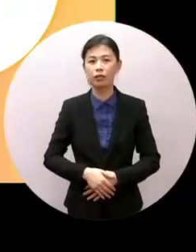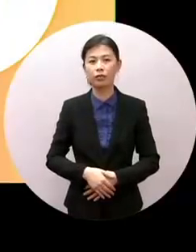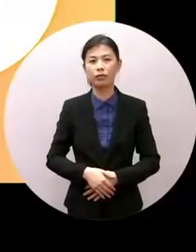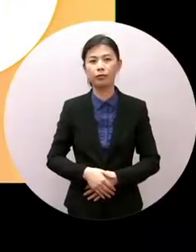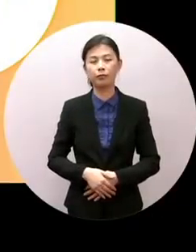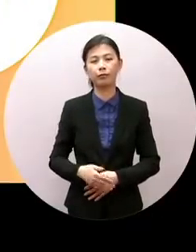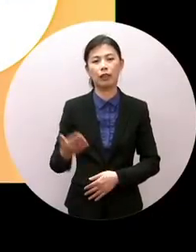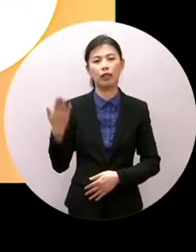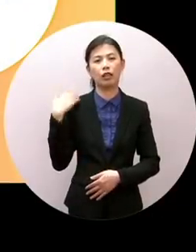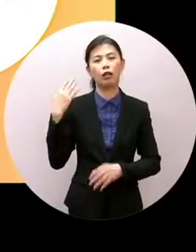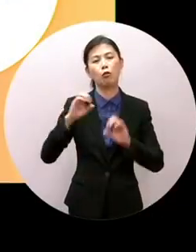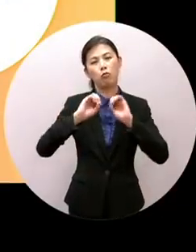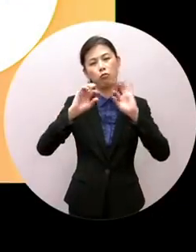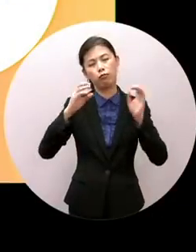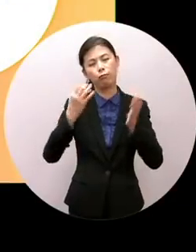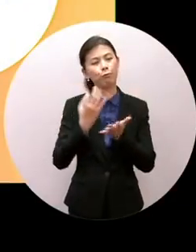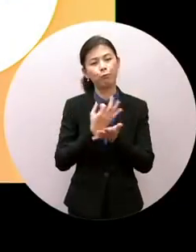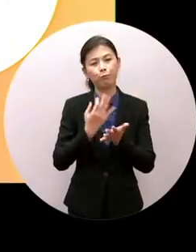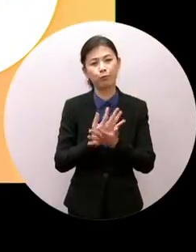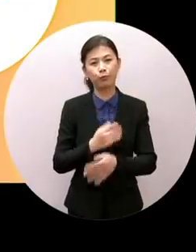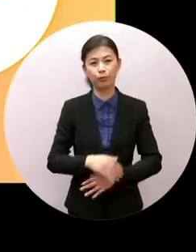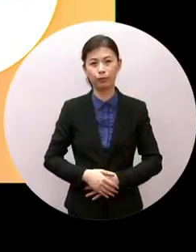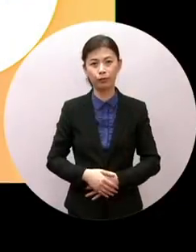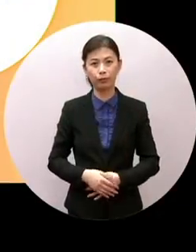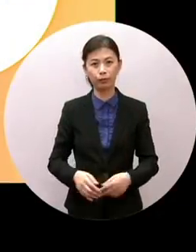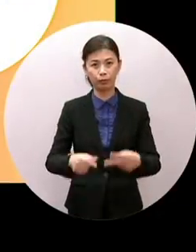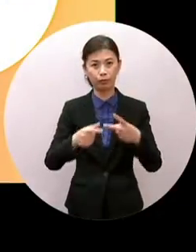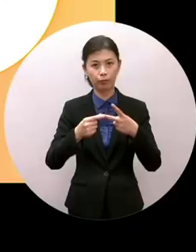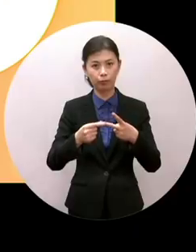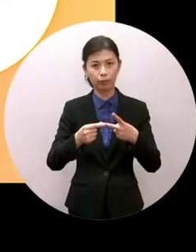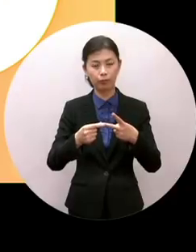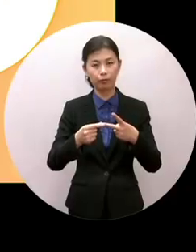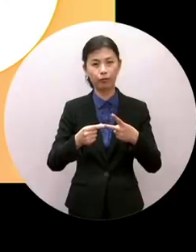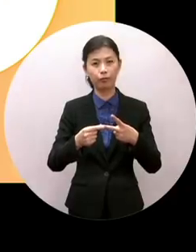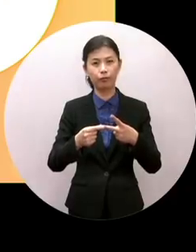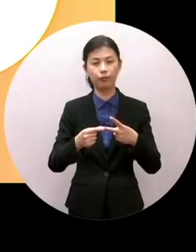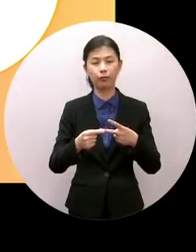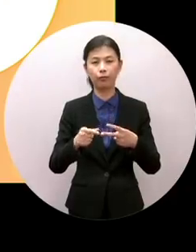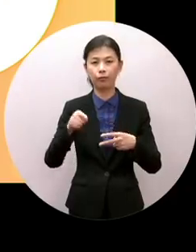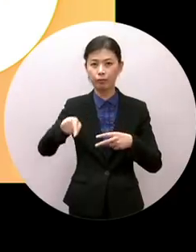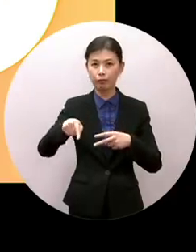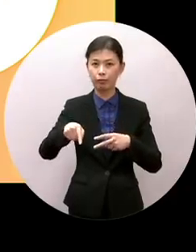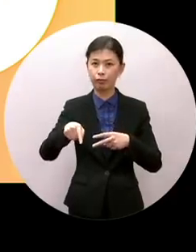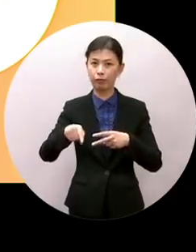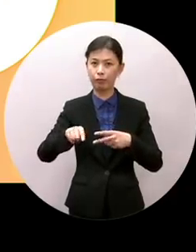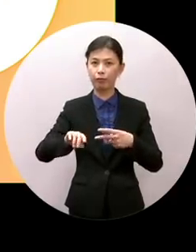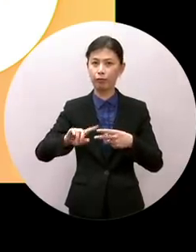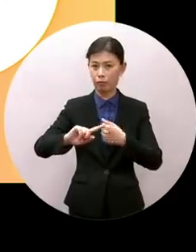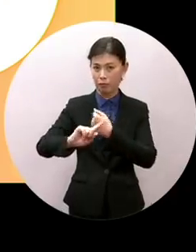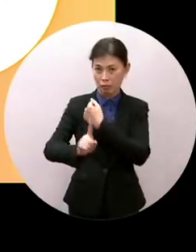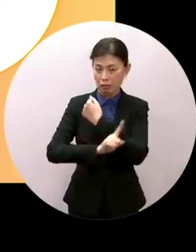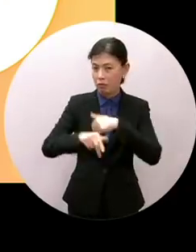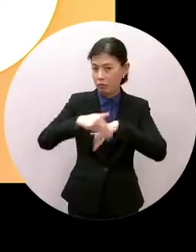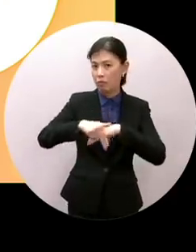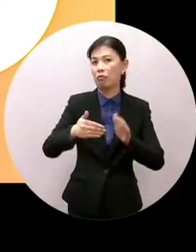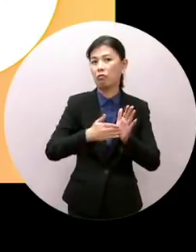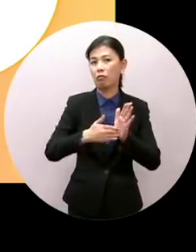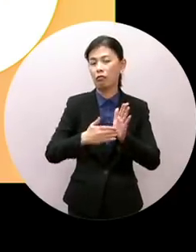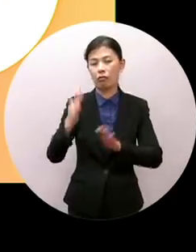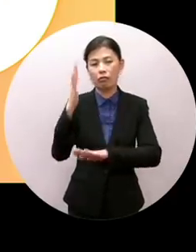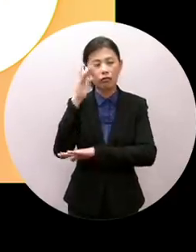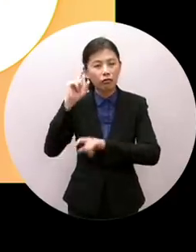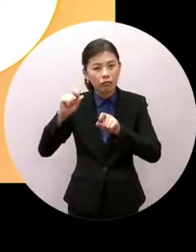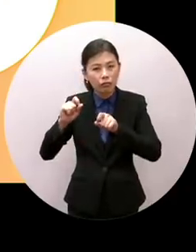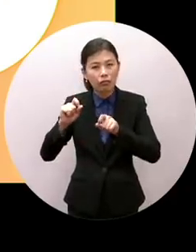能过去宣导不足嘛，那第二个部分就是这个部分这个东西哦，包租代管这个是法案先走，政策在后